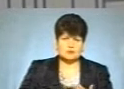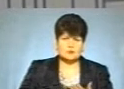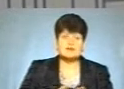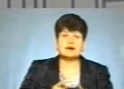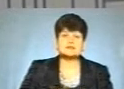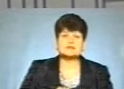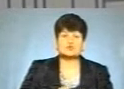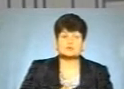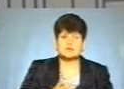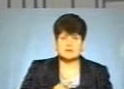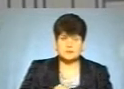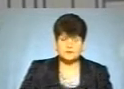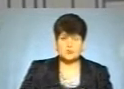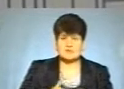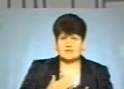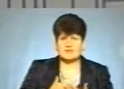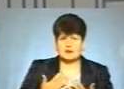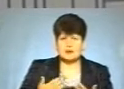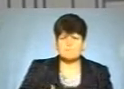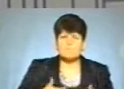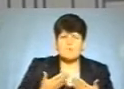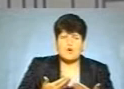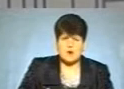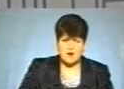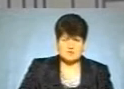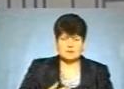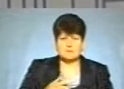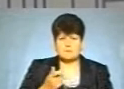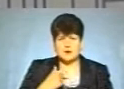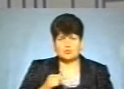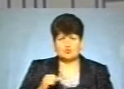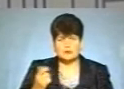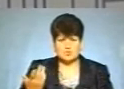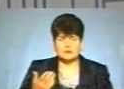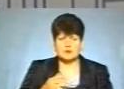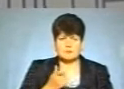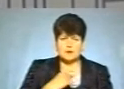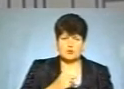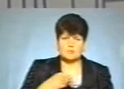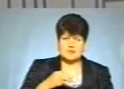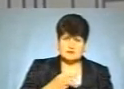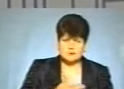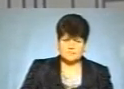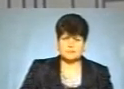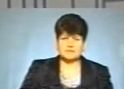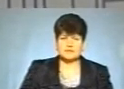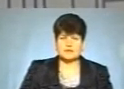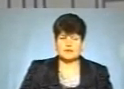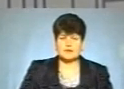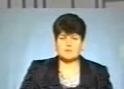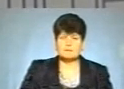це зробити. І у мене є декілька порад, які я можу порадити і пану президенту, і пану уряду, і панам з уряду. Питання в тому,